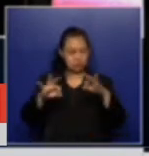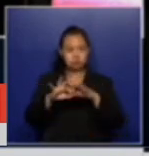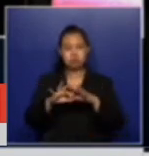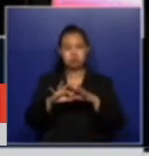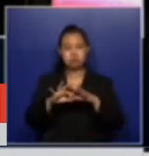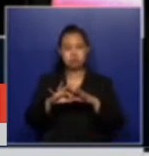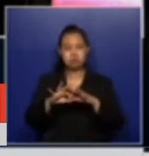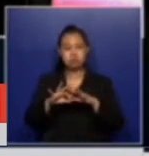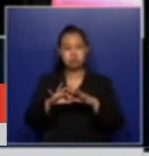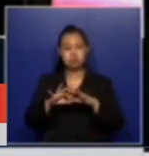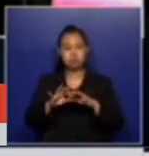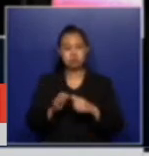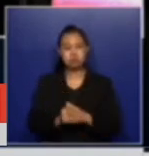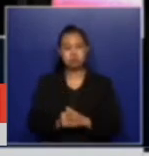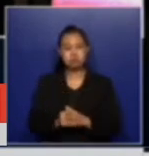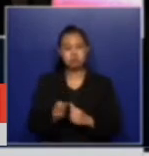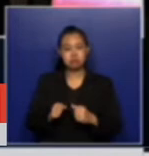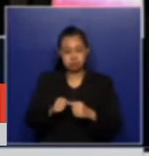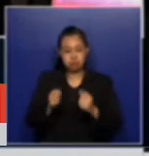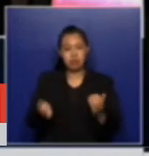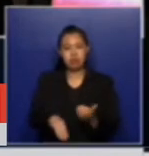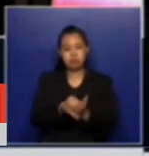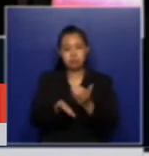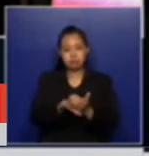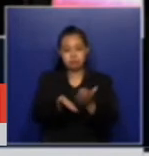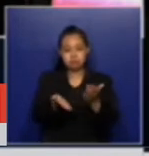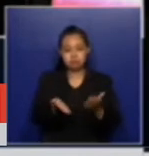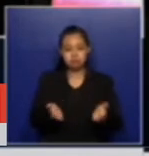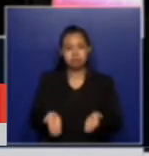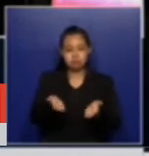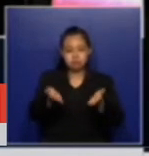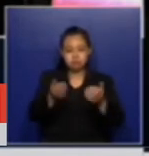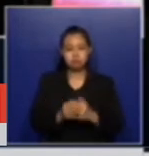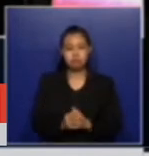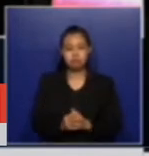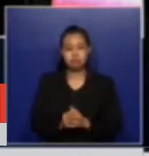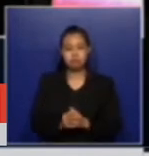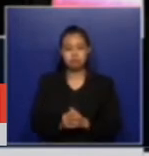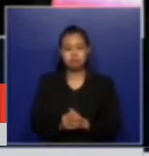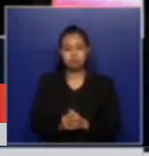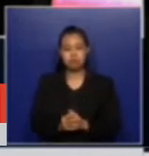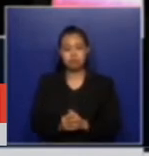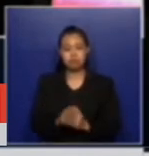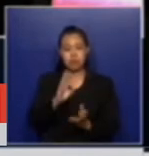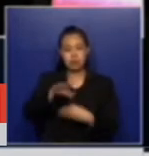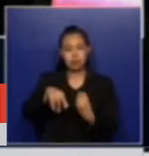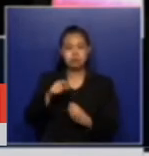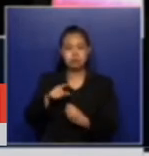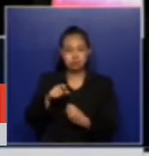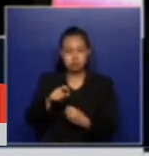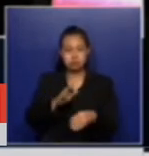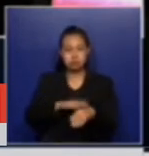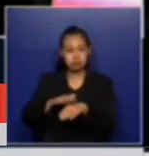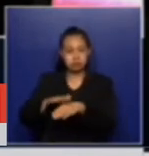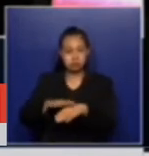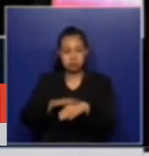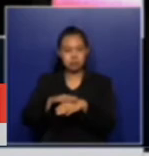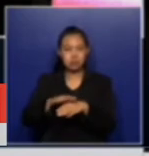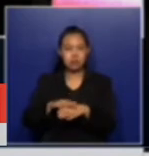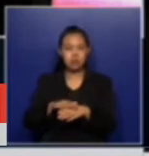ที่จะมีพลังในการขับเคลื่อนและการปลุกเศรษฐกิจให้มีกำลัง